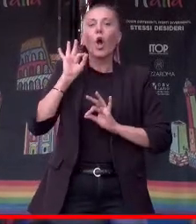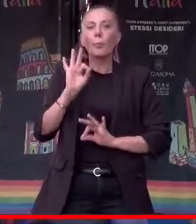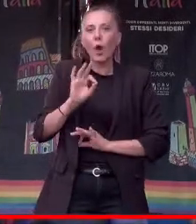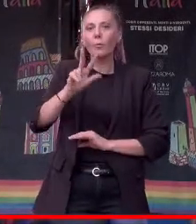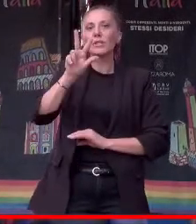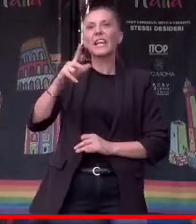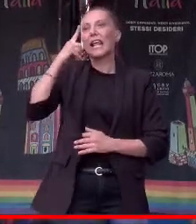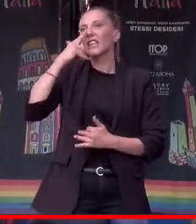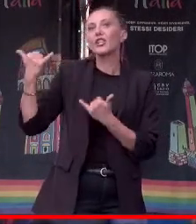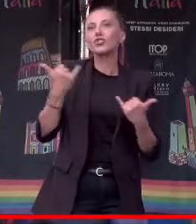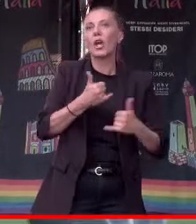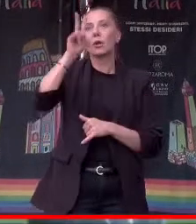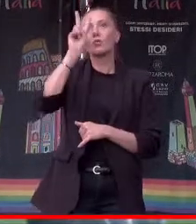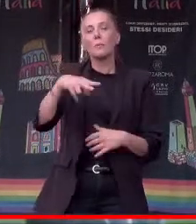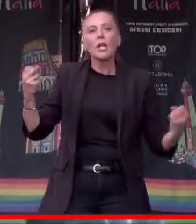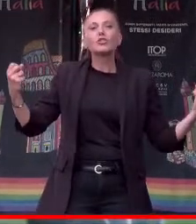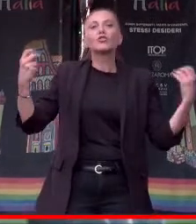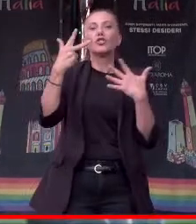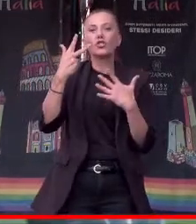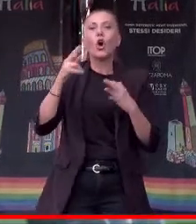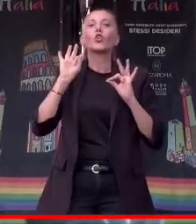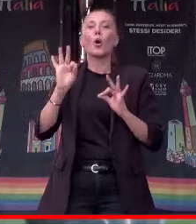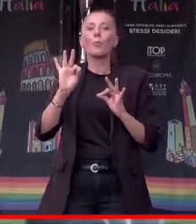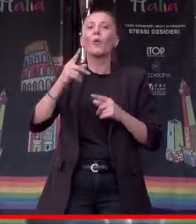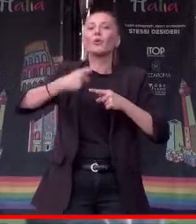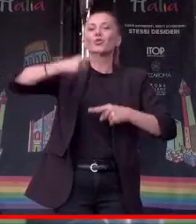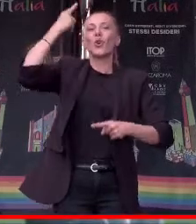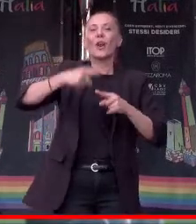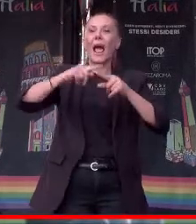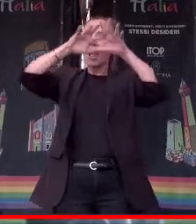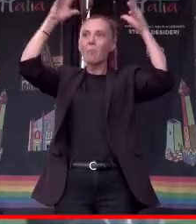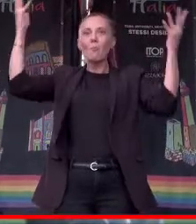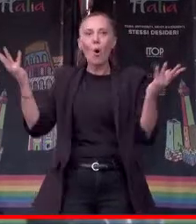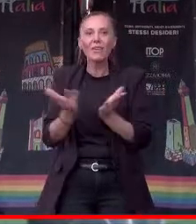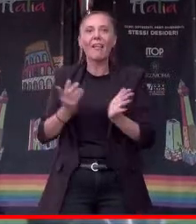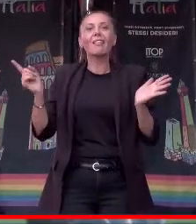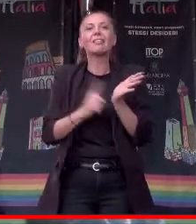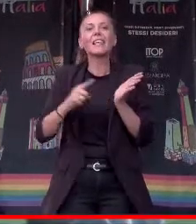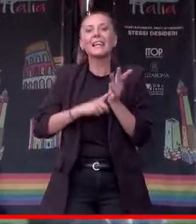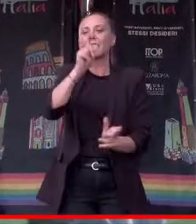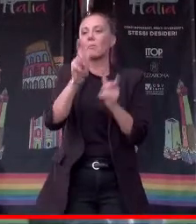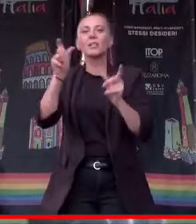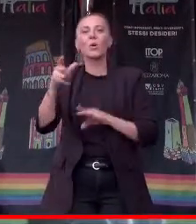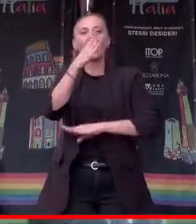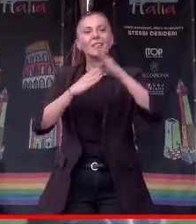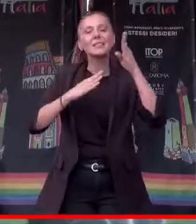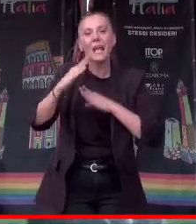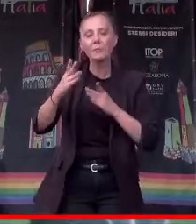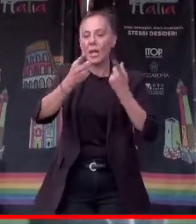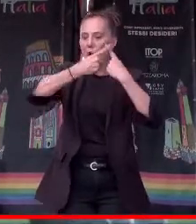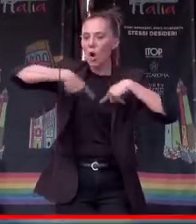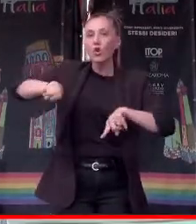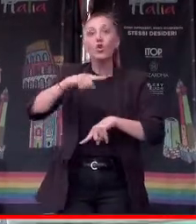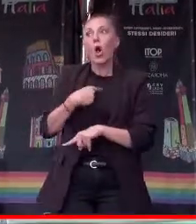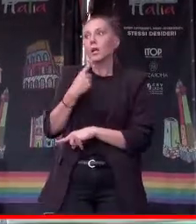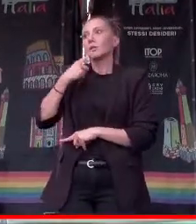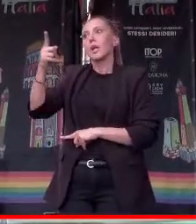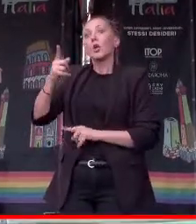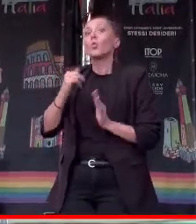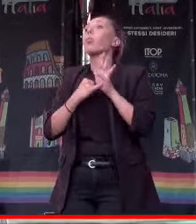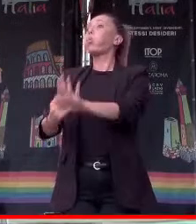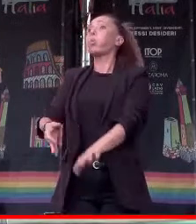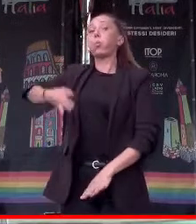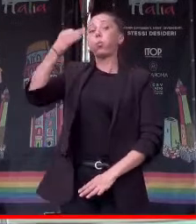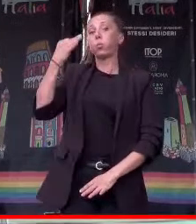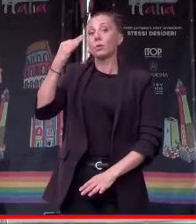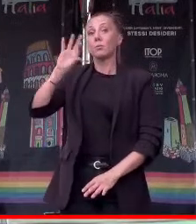del 2018 per la giornata mondiale dei diritti delle persone con disabilità, abbiamo lanciato un ultimatum